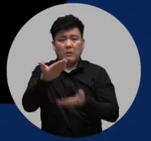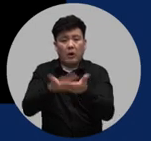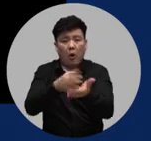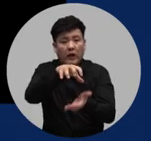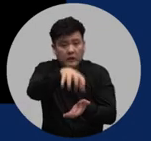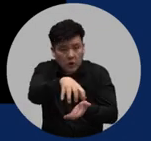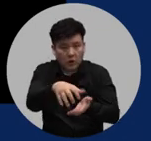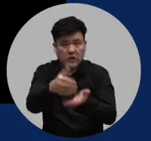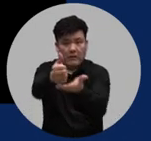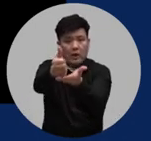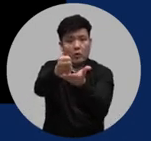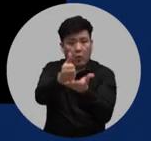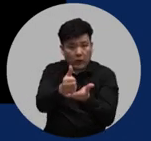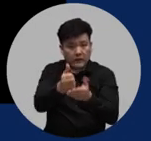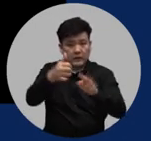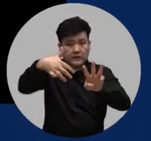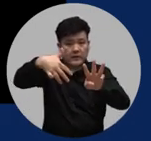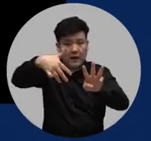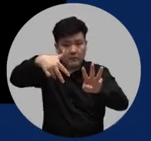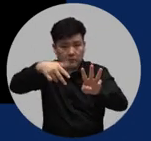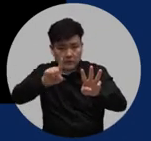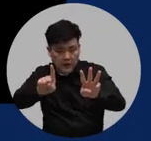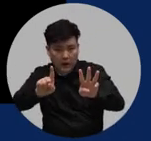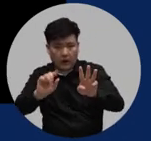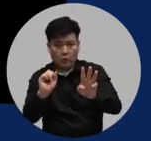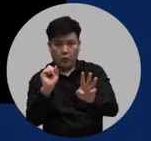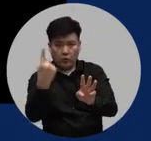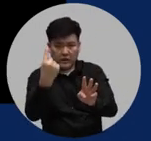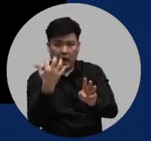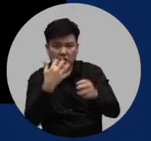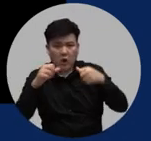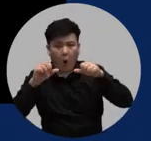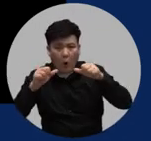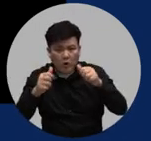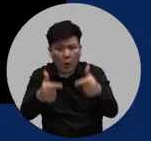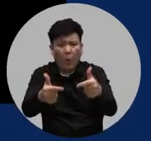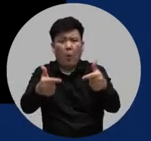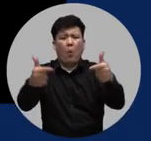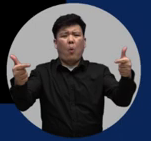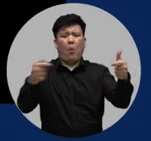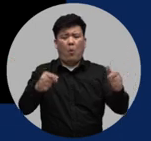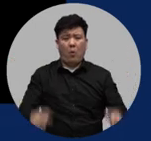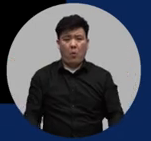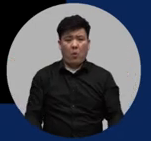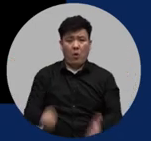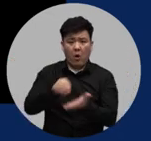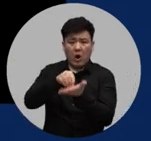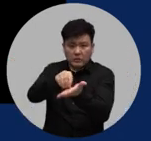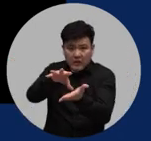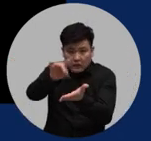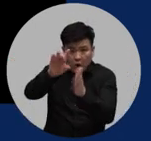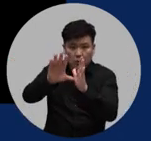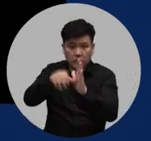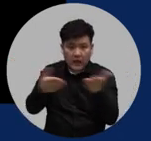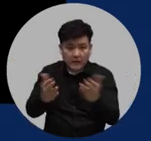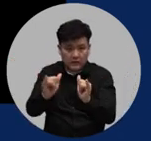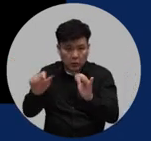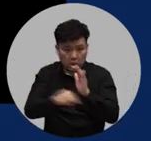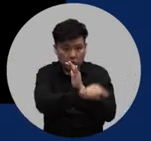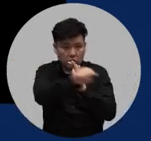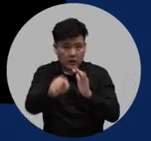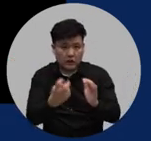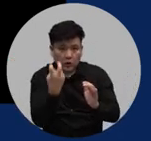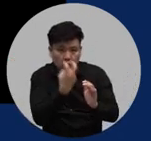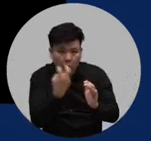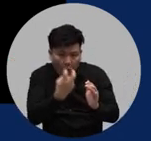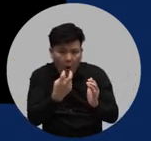거래처 직원, 고객 등 제3자에 의한 성희롱이 증가하고 있습니다. 입사 초기 직원들을 대상으로 한 성희롱이